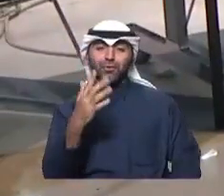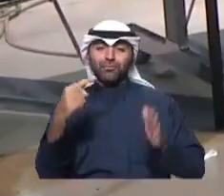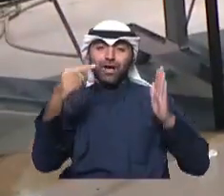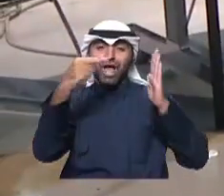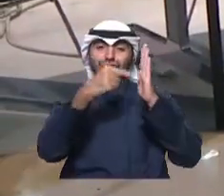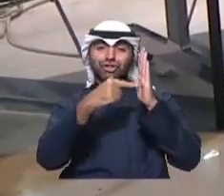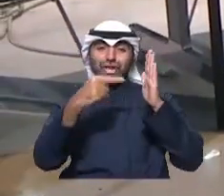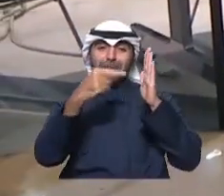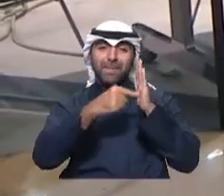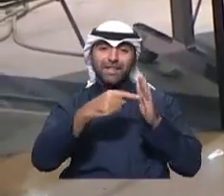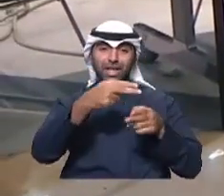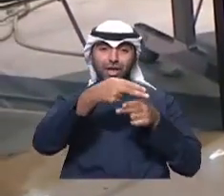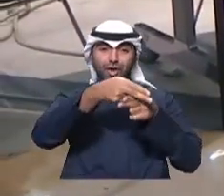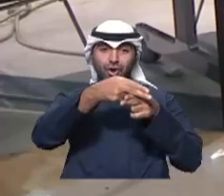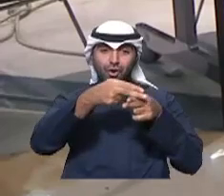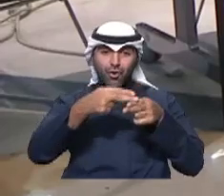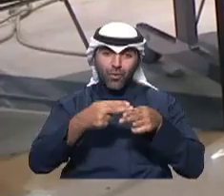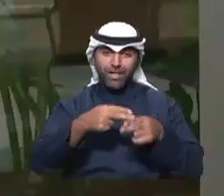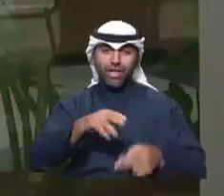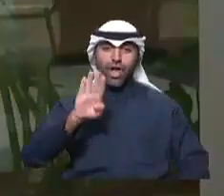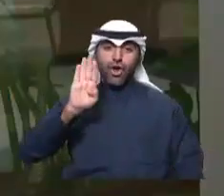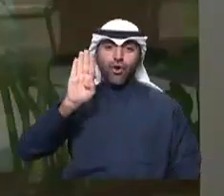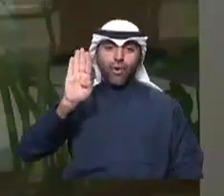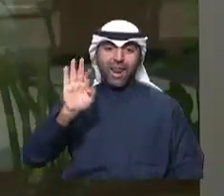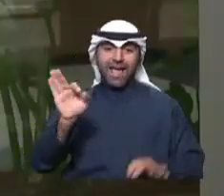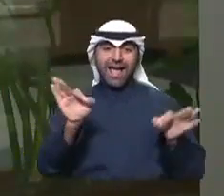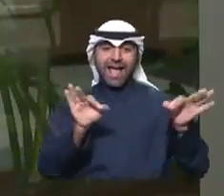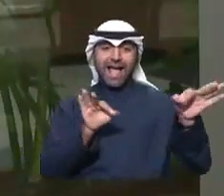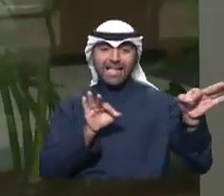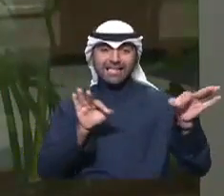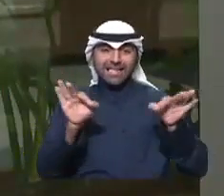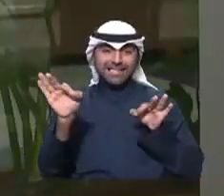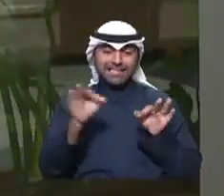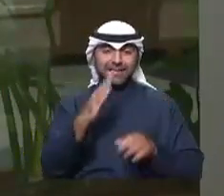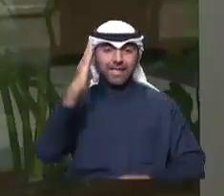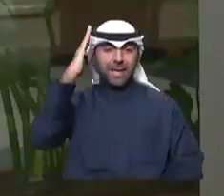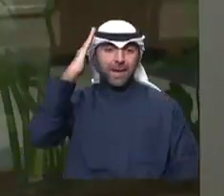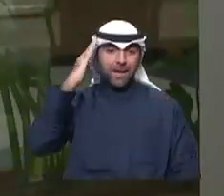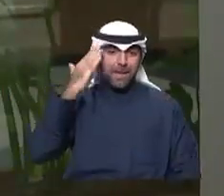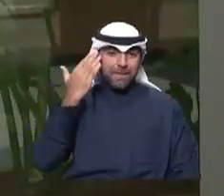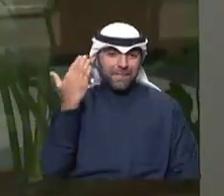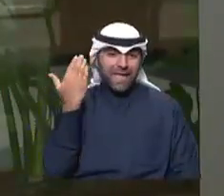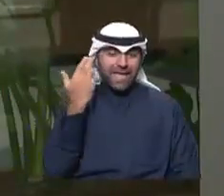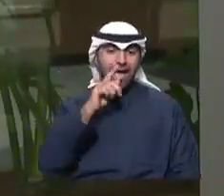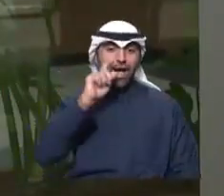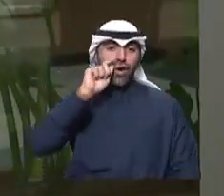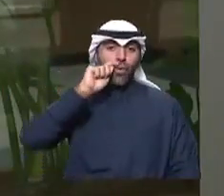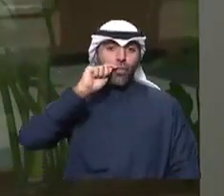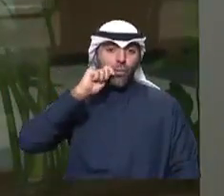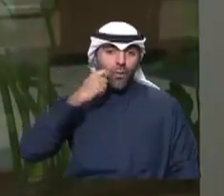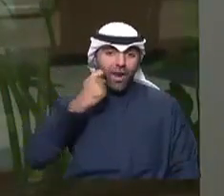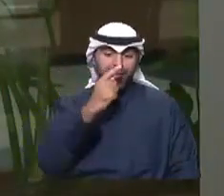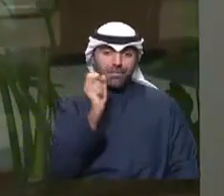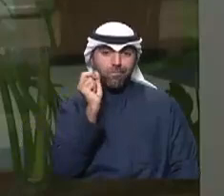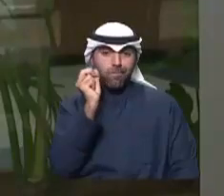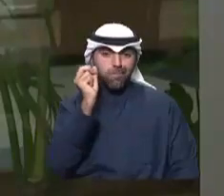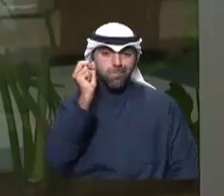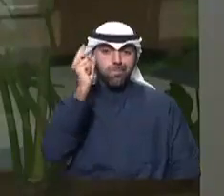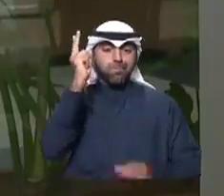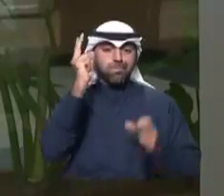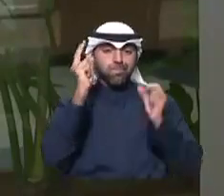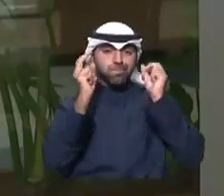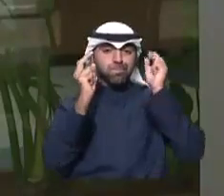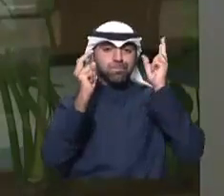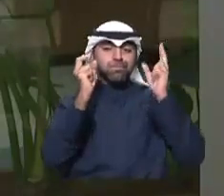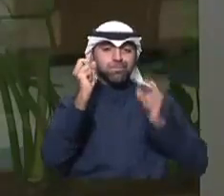المهندسين والمهندسات في المستقبل. مشروعنا هو عبارة عن تصميم جهاز لتنظيف الواجهات الزجاجية حق